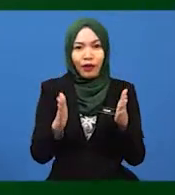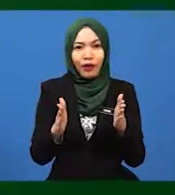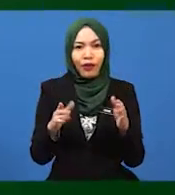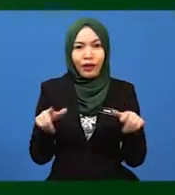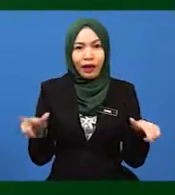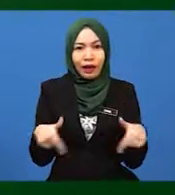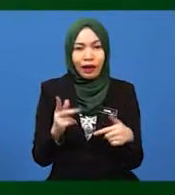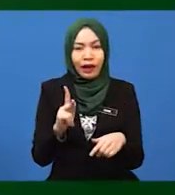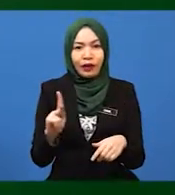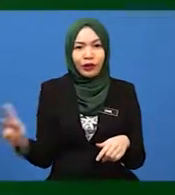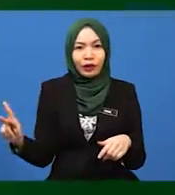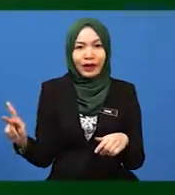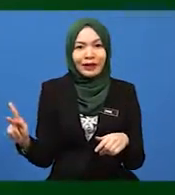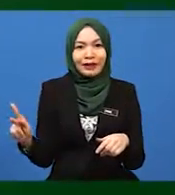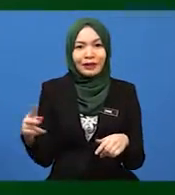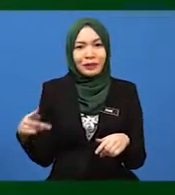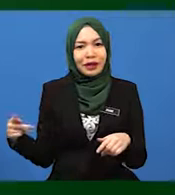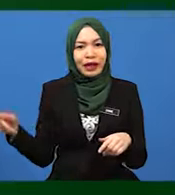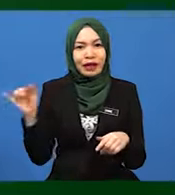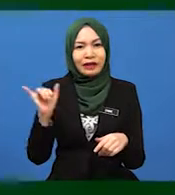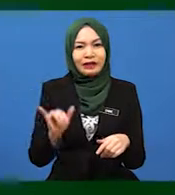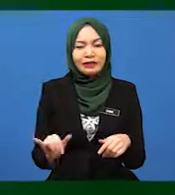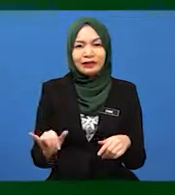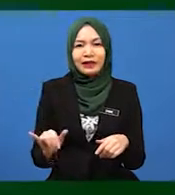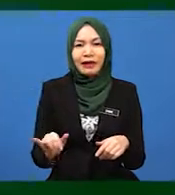yang berbahaya atau tidak diingini.